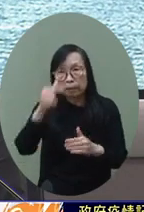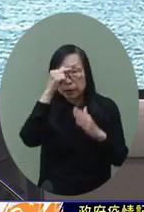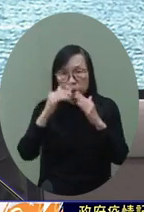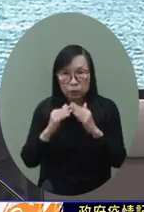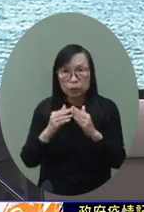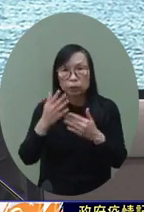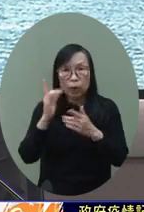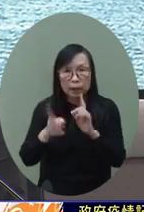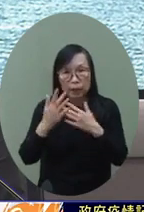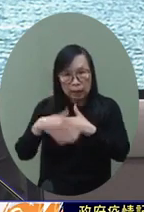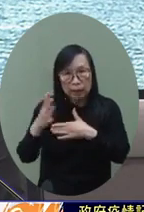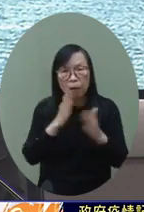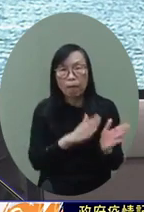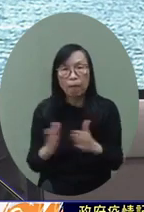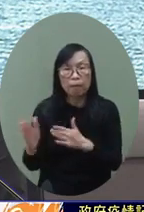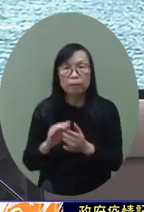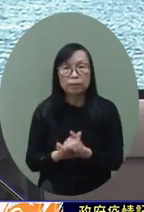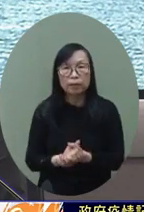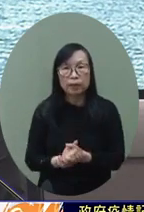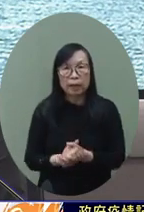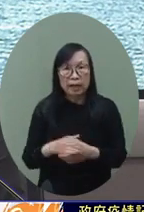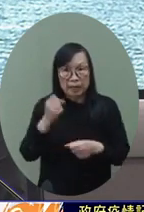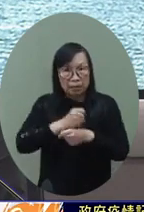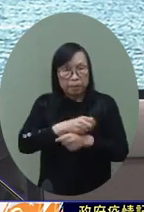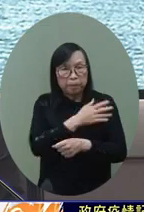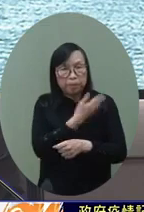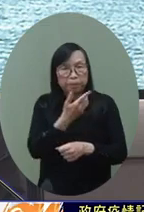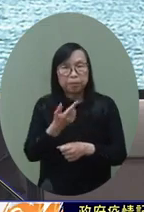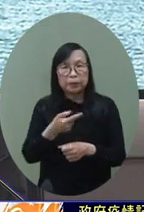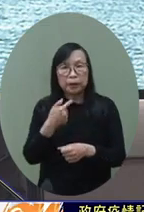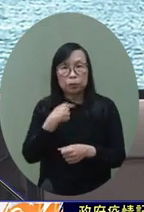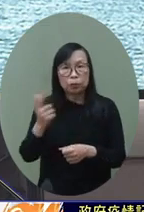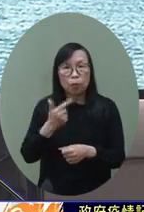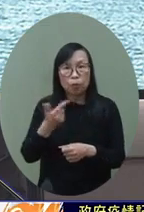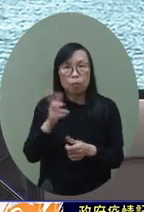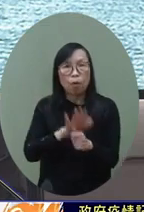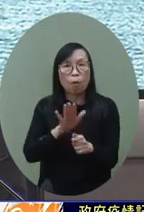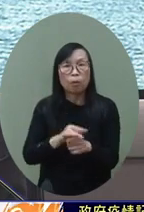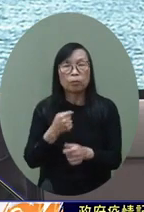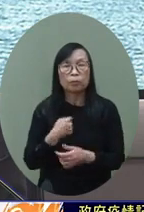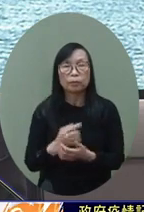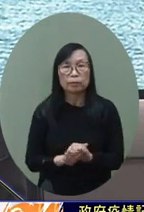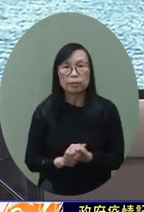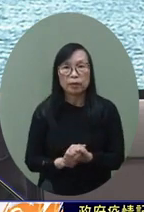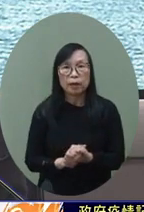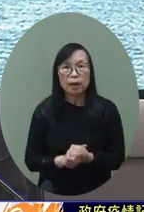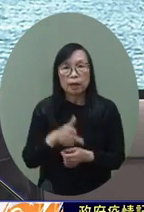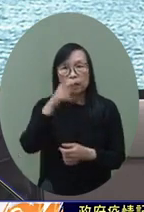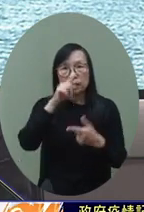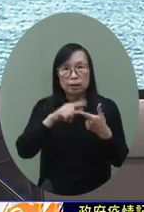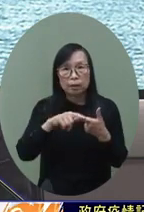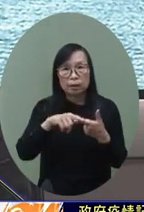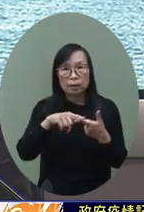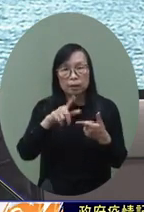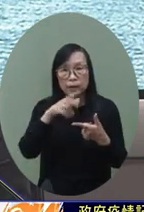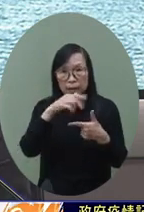係其他嘅安排嘅。咁所以咧喺人手嗰度係需要多啲嘅幫助。咁呢個政務司司長亦都係統籌嘅一